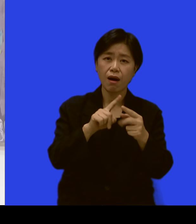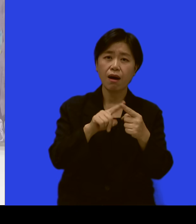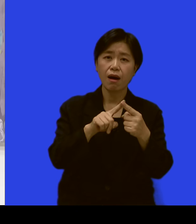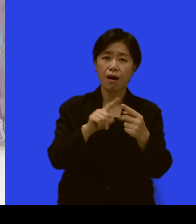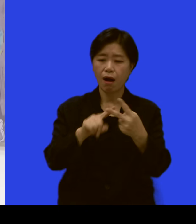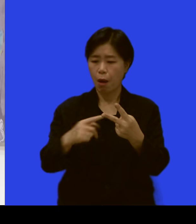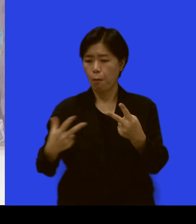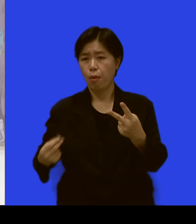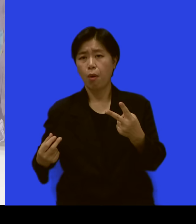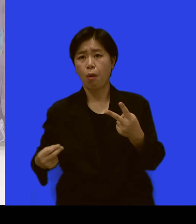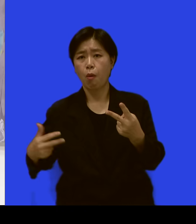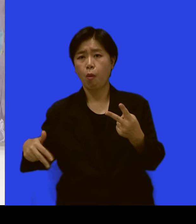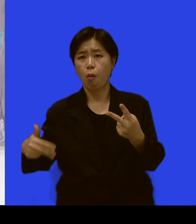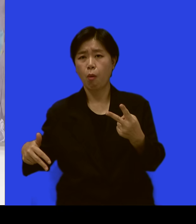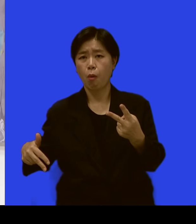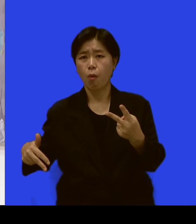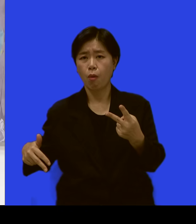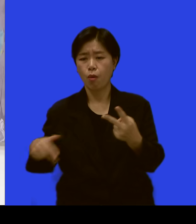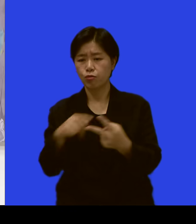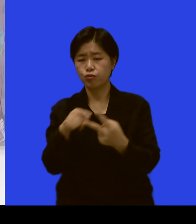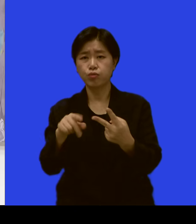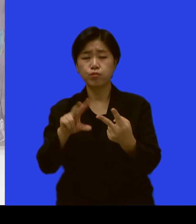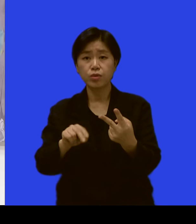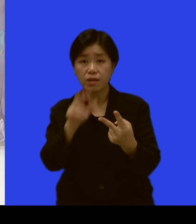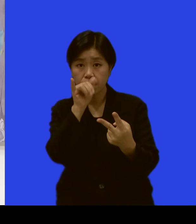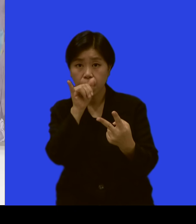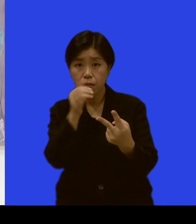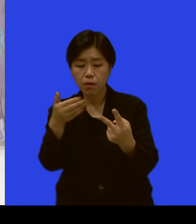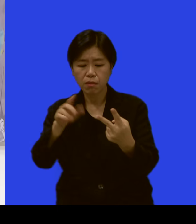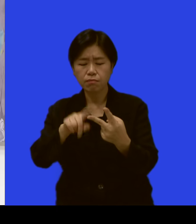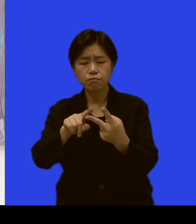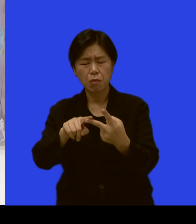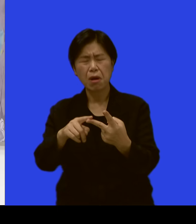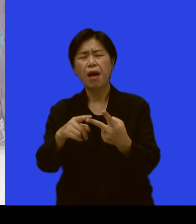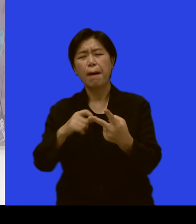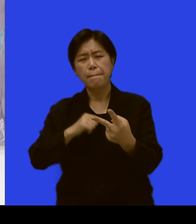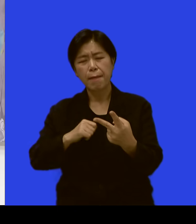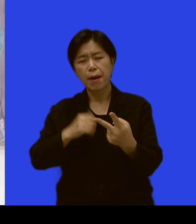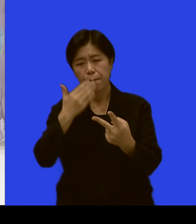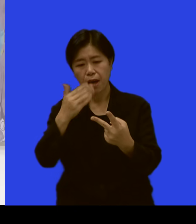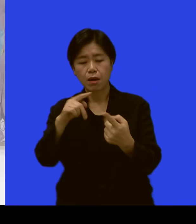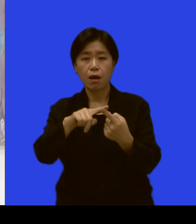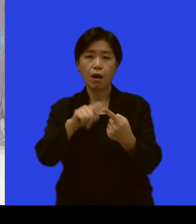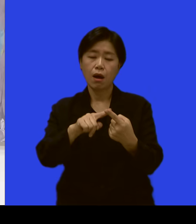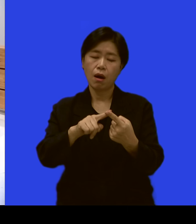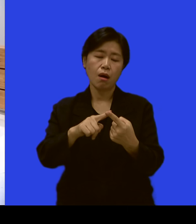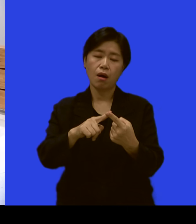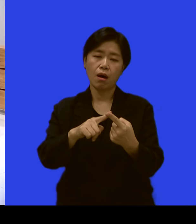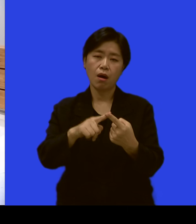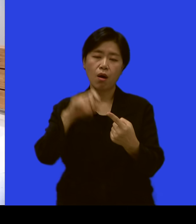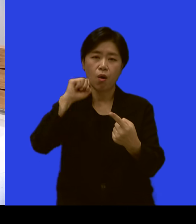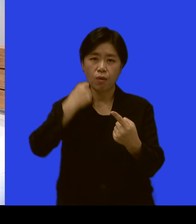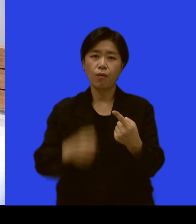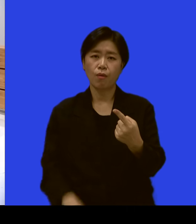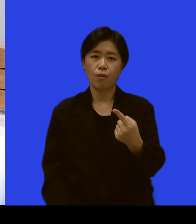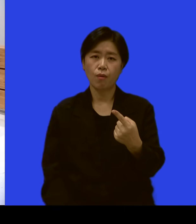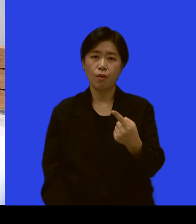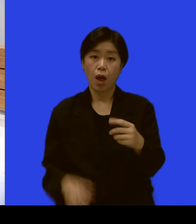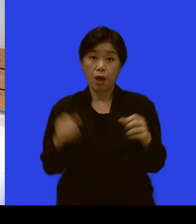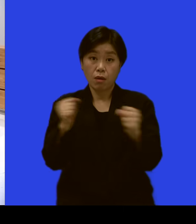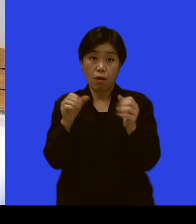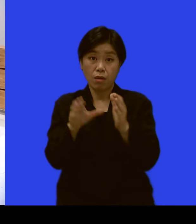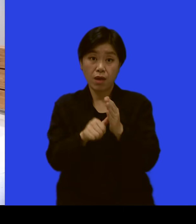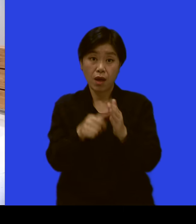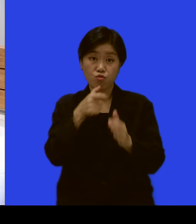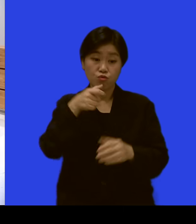중에 용변. 예. 이게 싸는 건 할만한데 이게 씻는 게 굉장히 힘들거든요. 예, 예. 한겨울에 그러니까요. 그 마중물